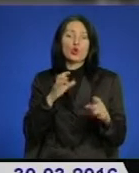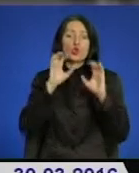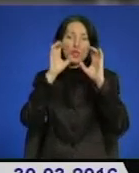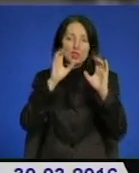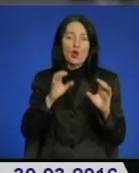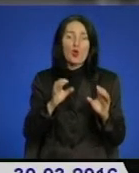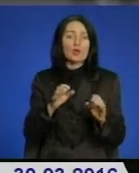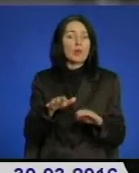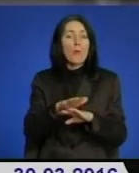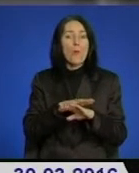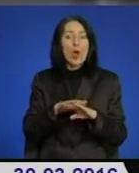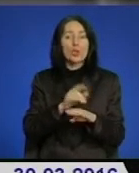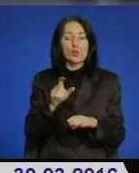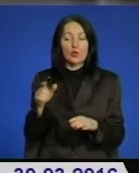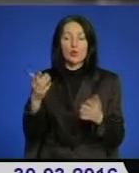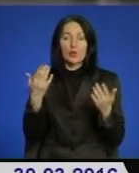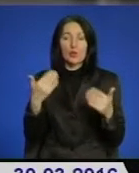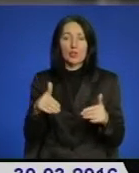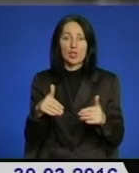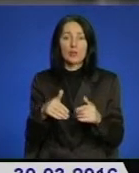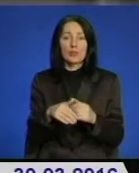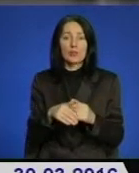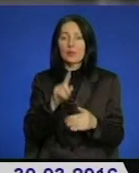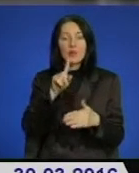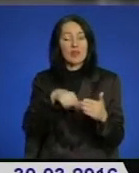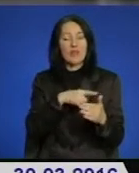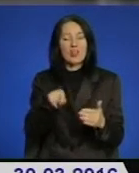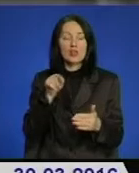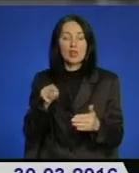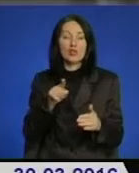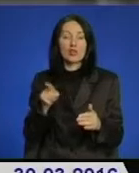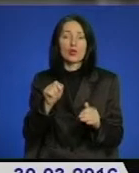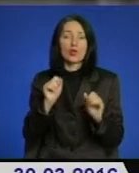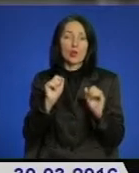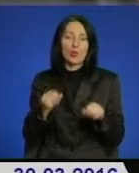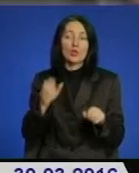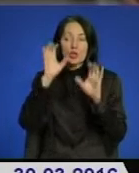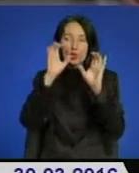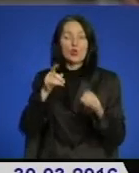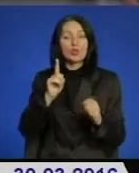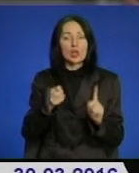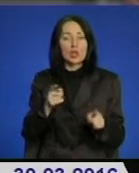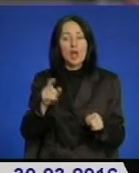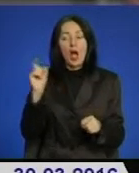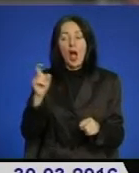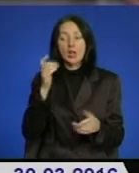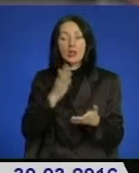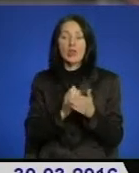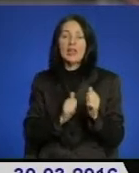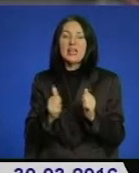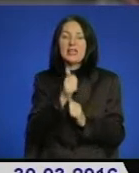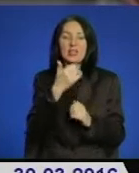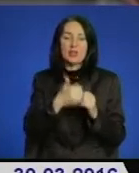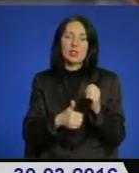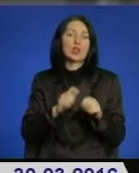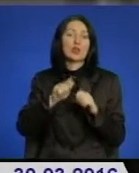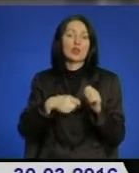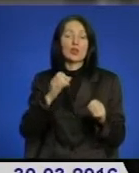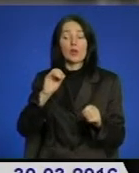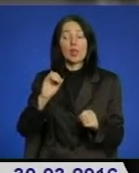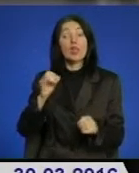і люди вже не вірять в те, що він може ефективно діяти. Харків є лідером серед порушників, і Київ,